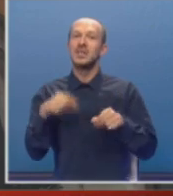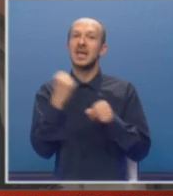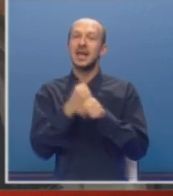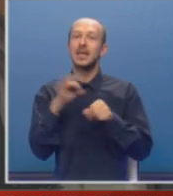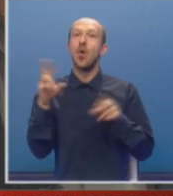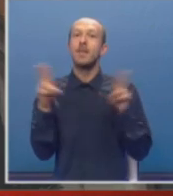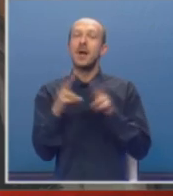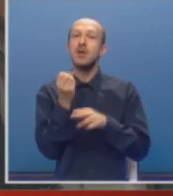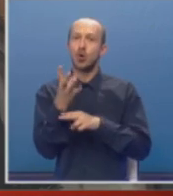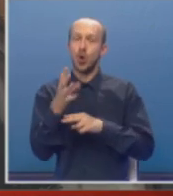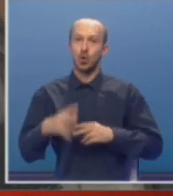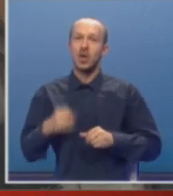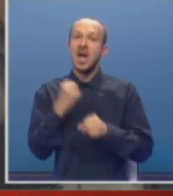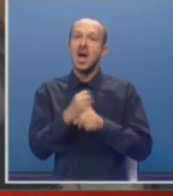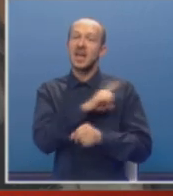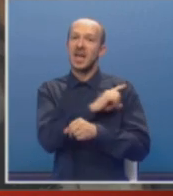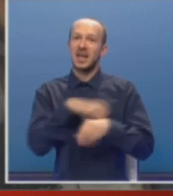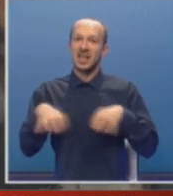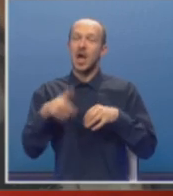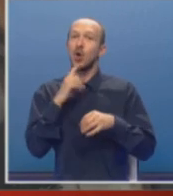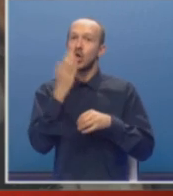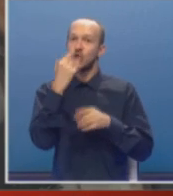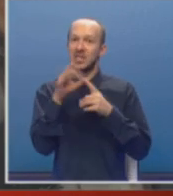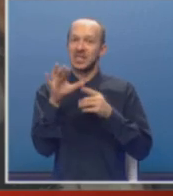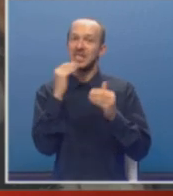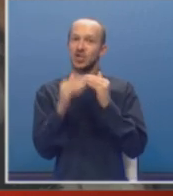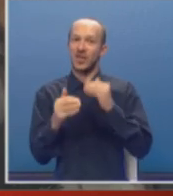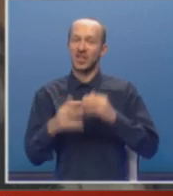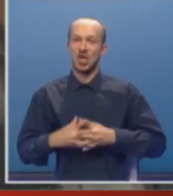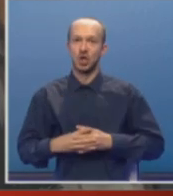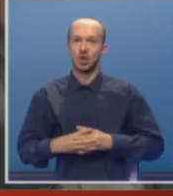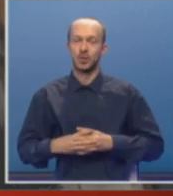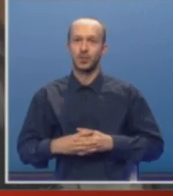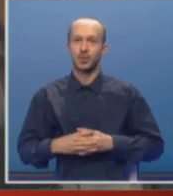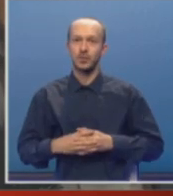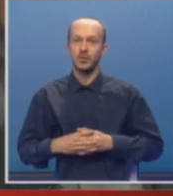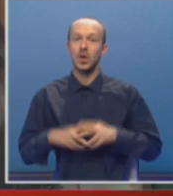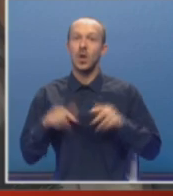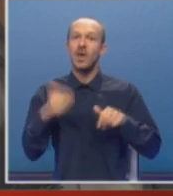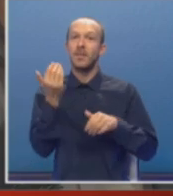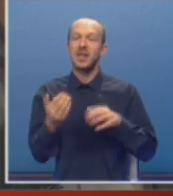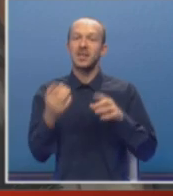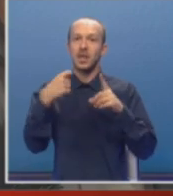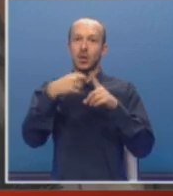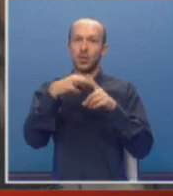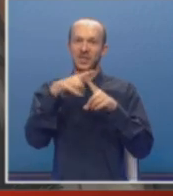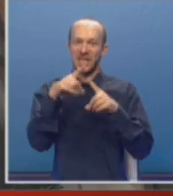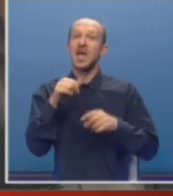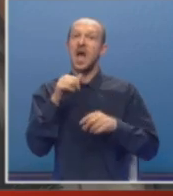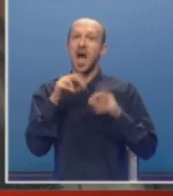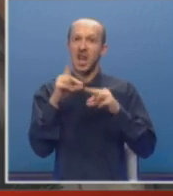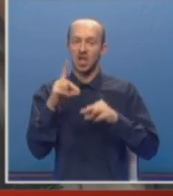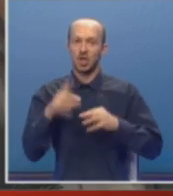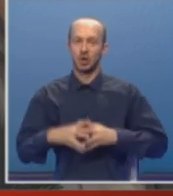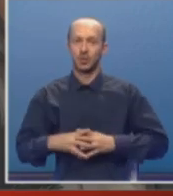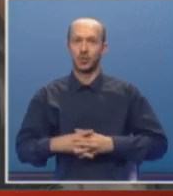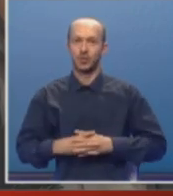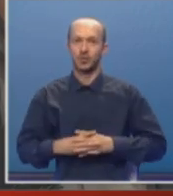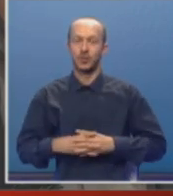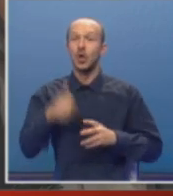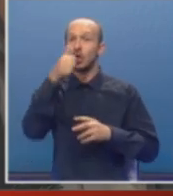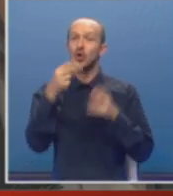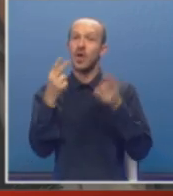manjem broju radnika kojima će se izjednačavati ovaj platni koeficijent, ali ono